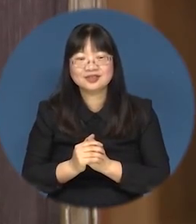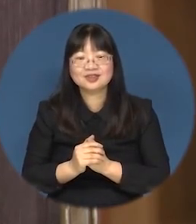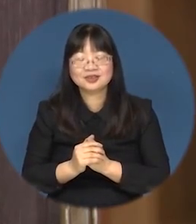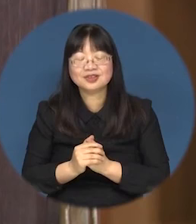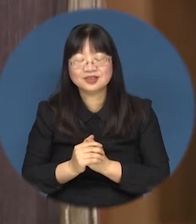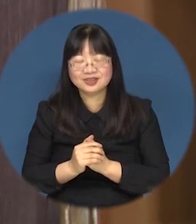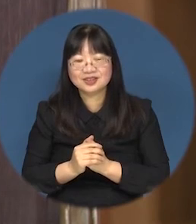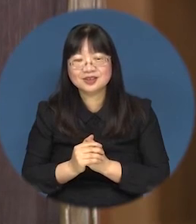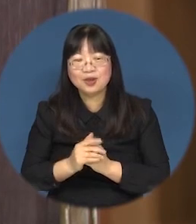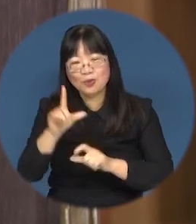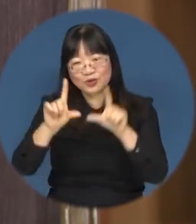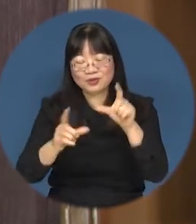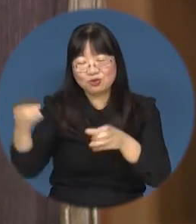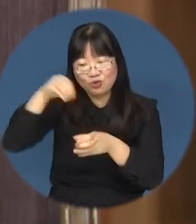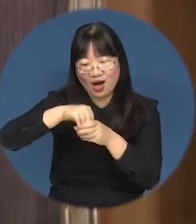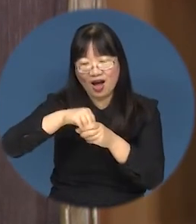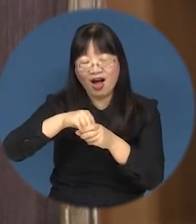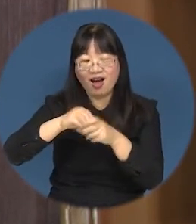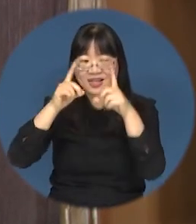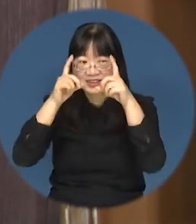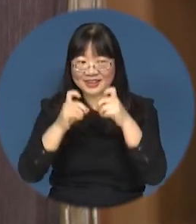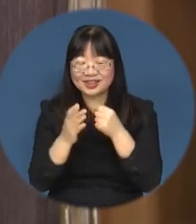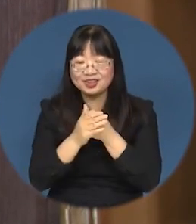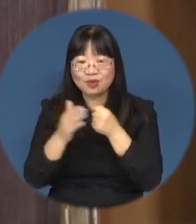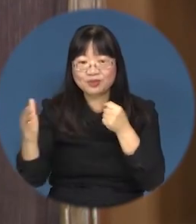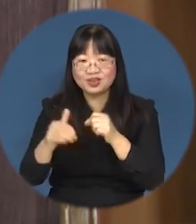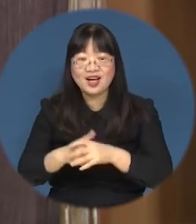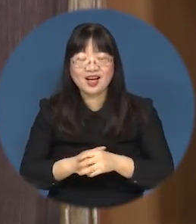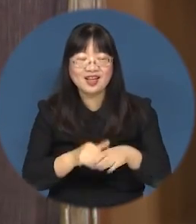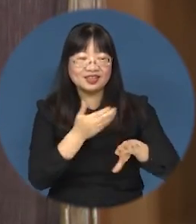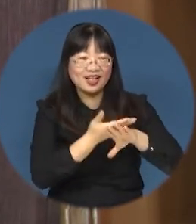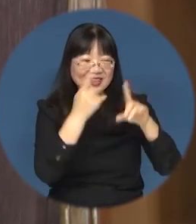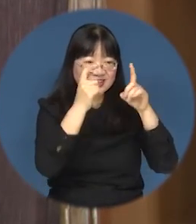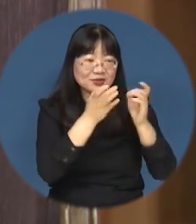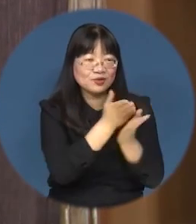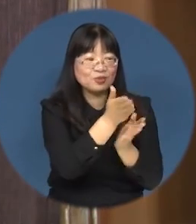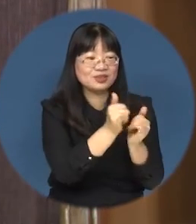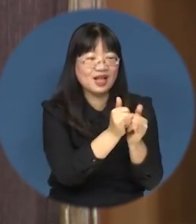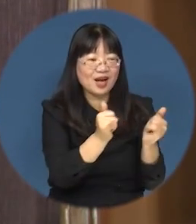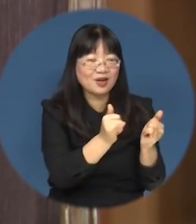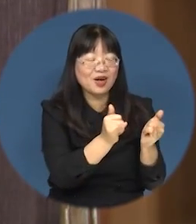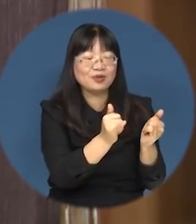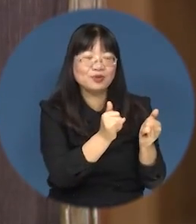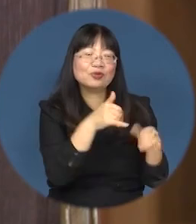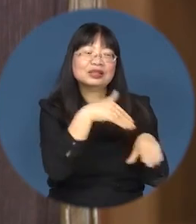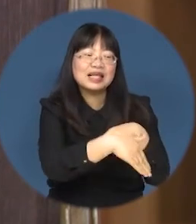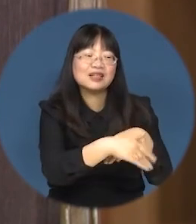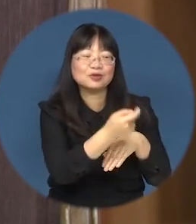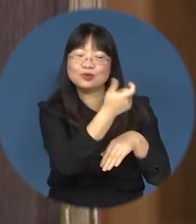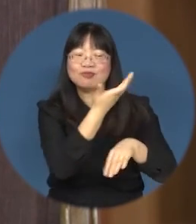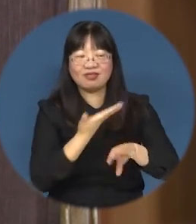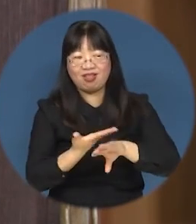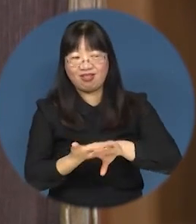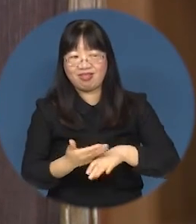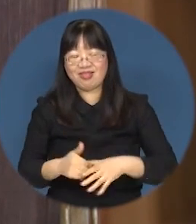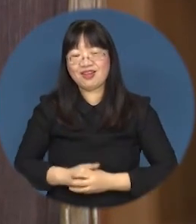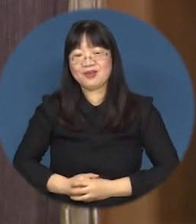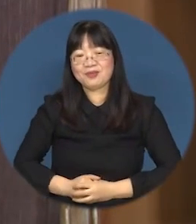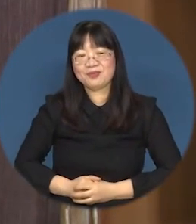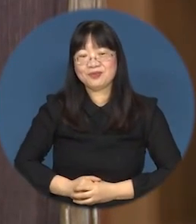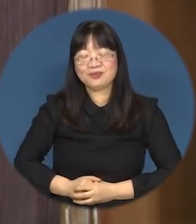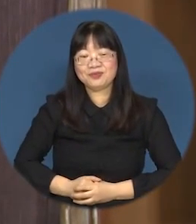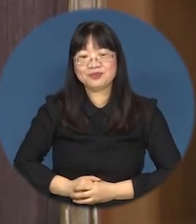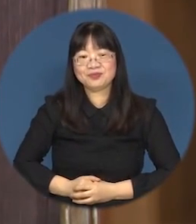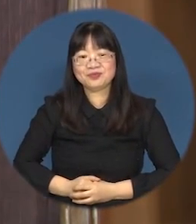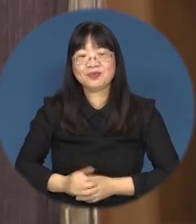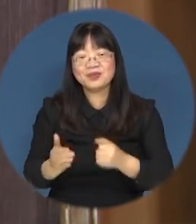가미해서 예, 찍으니까 예. 가미해서 찍으니까 다른 포토그래퍼들하고 좀 사진 스타일이 제가 좀 틀리죠. 네. 그래서 네. 그런